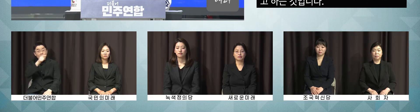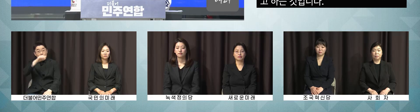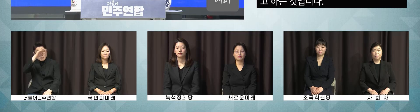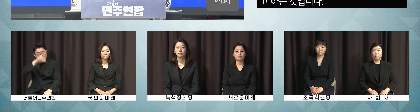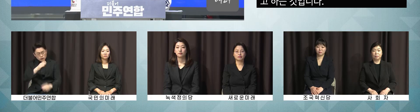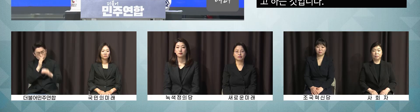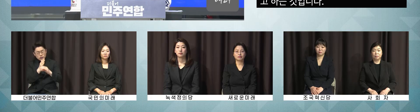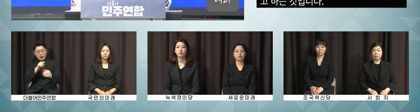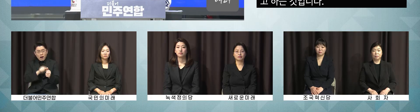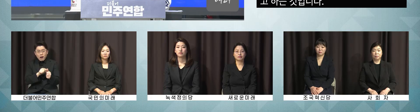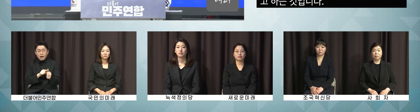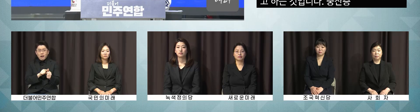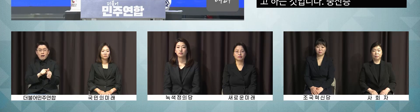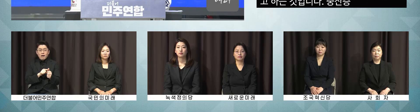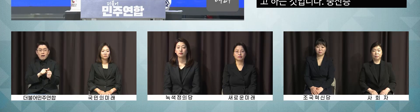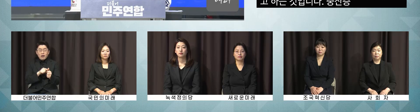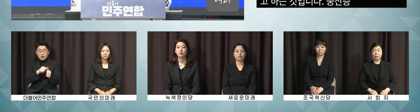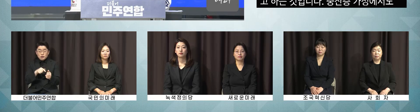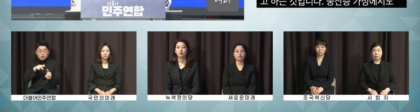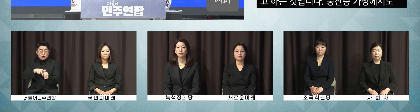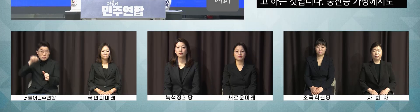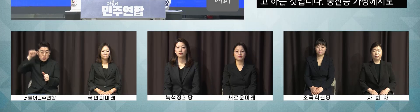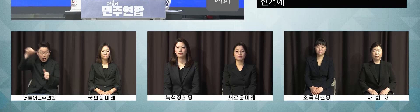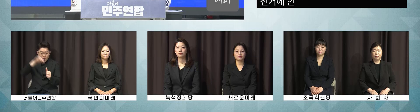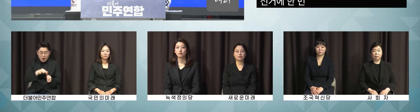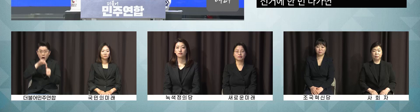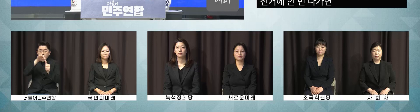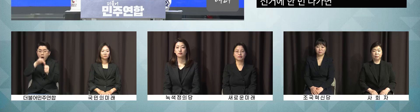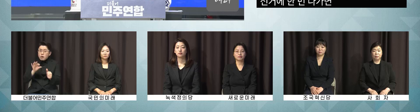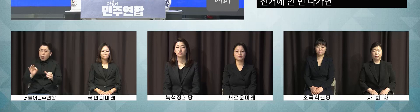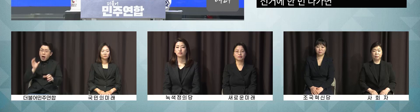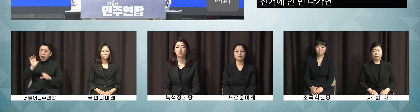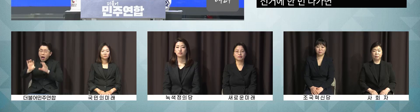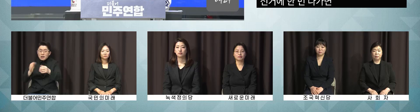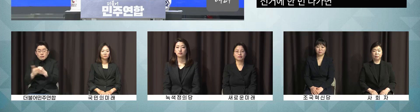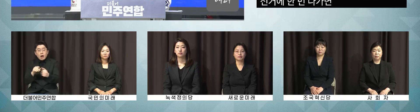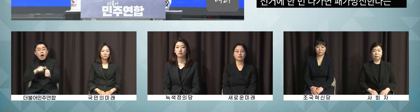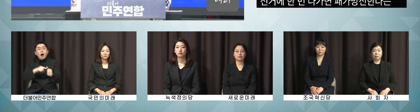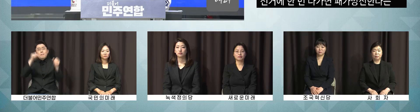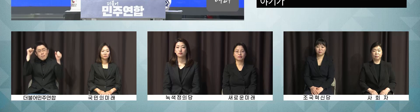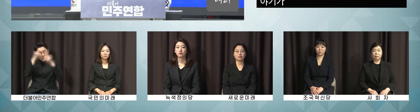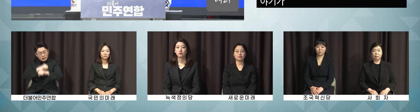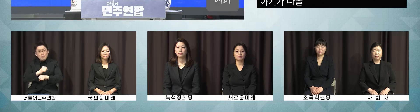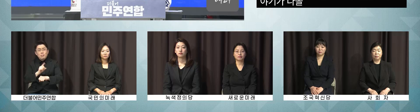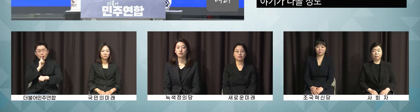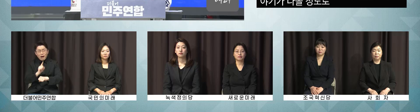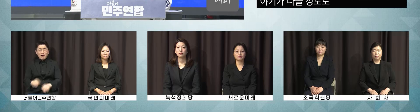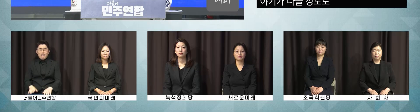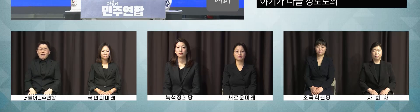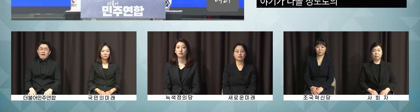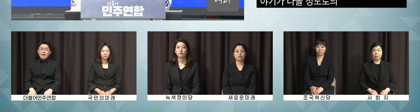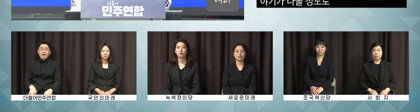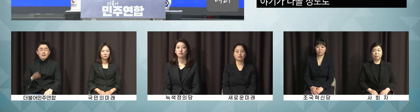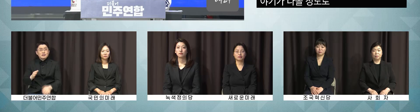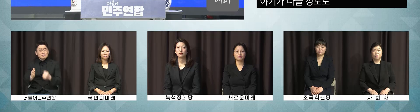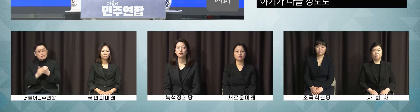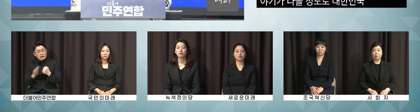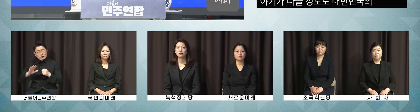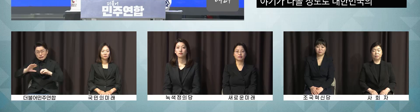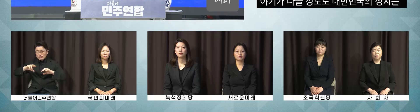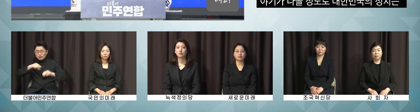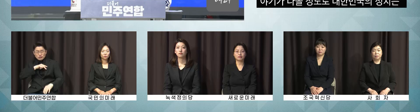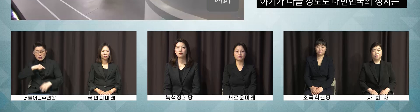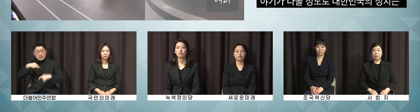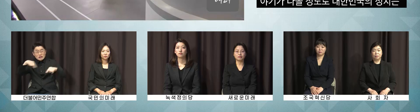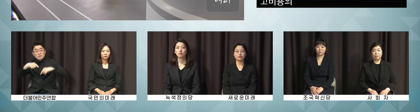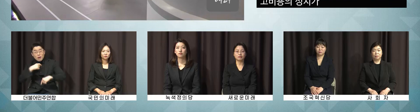선거에 한번 나가면 패가 망신한다는 말이 나올 정도로 대한민국 정치는 고비용의 정치가 이루어지고 있습니다. 그러다 보니